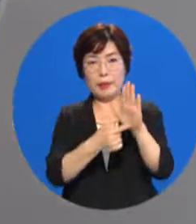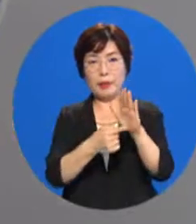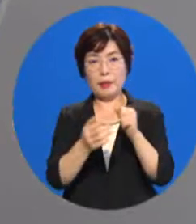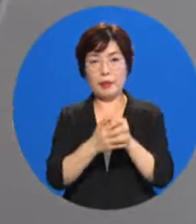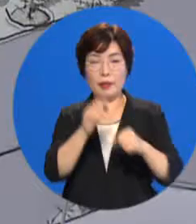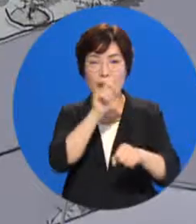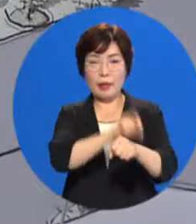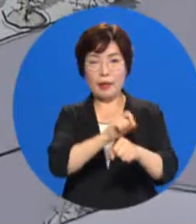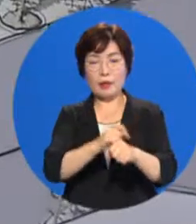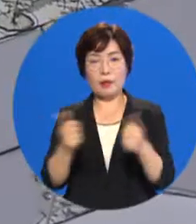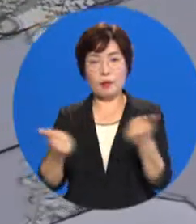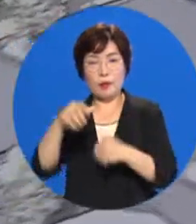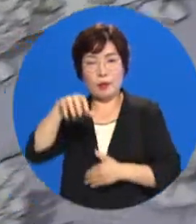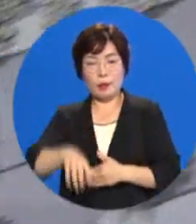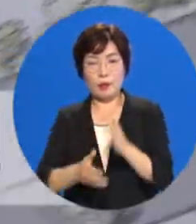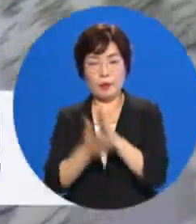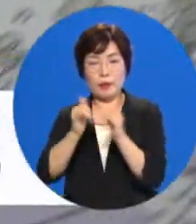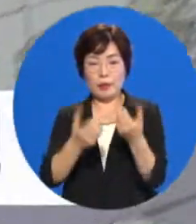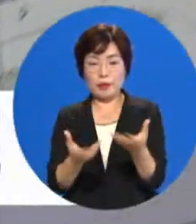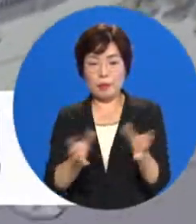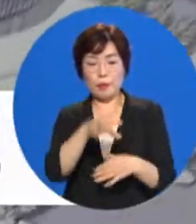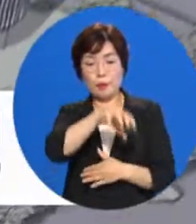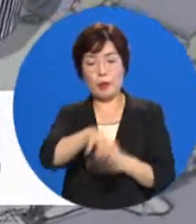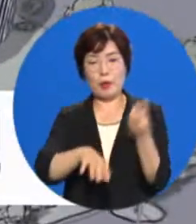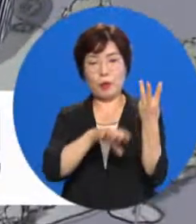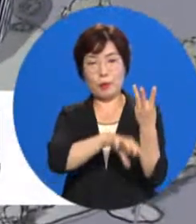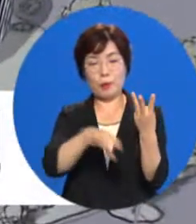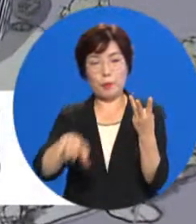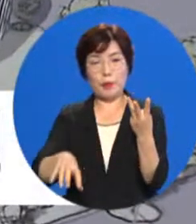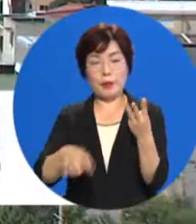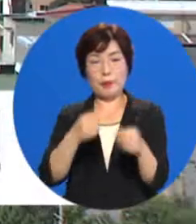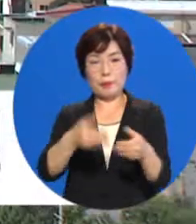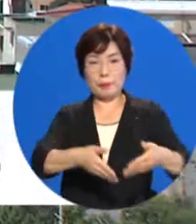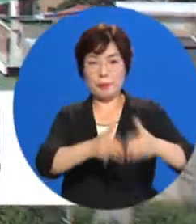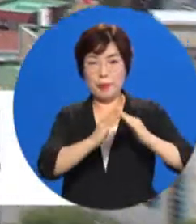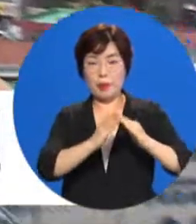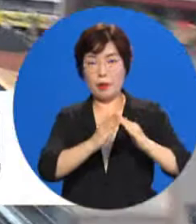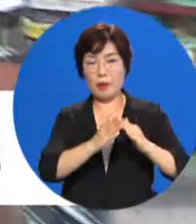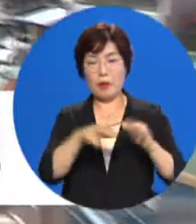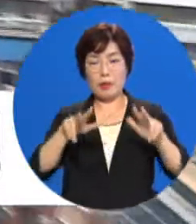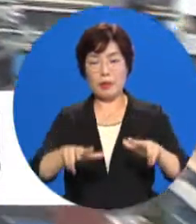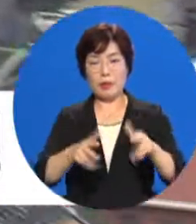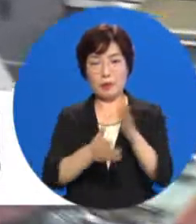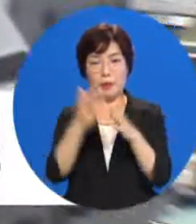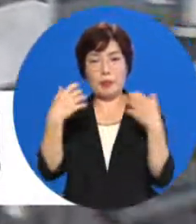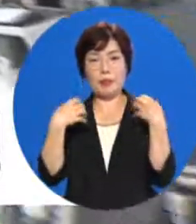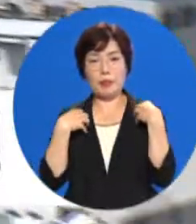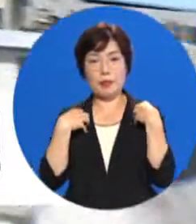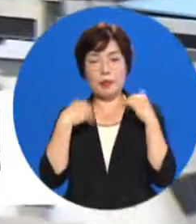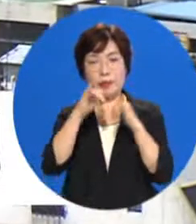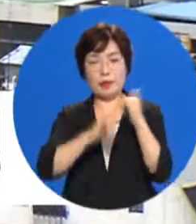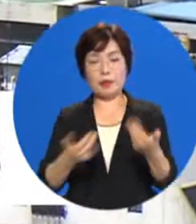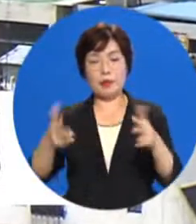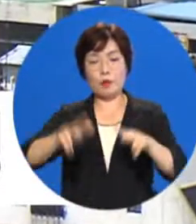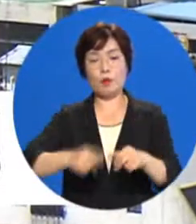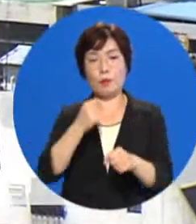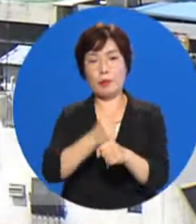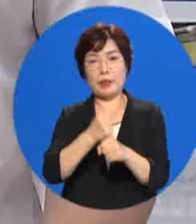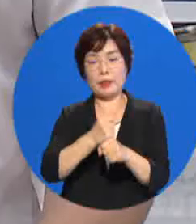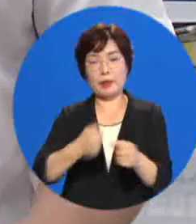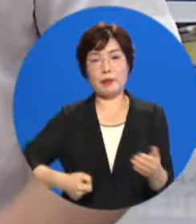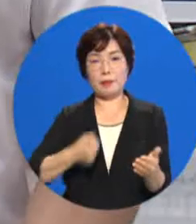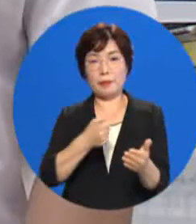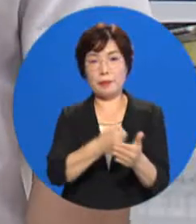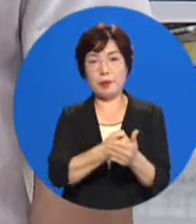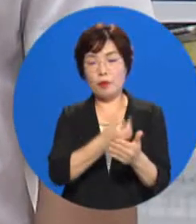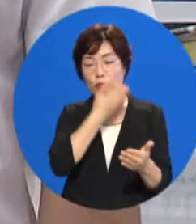행장과 의 시민 동으로 나누어 신청사 의 3개 동을 만들고 쟁점이 됐던 현재창 사는 역사 공원 으로 조성하기로 했습니다